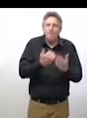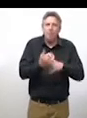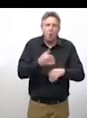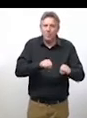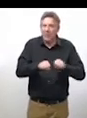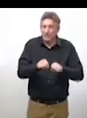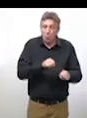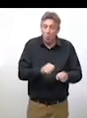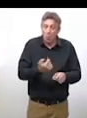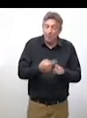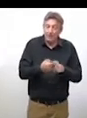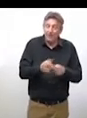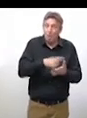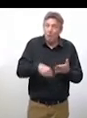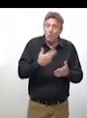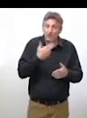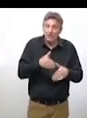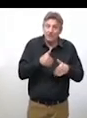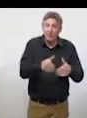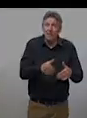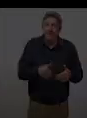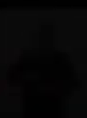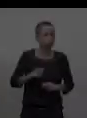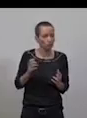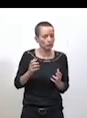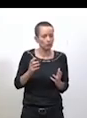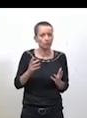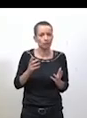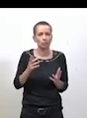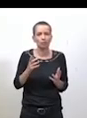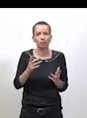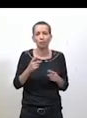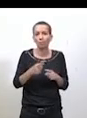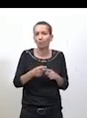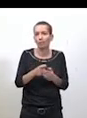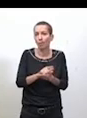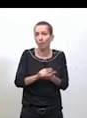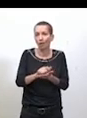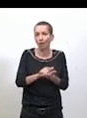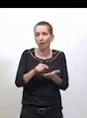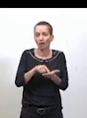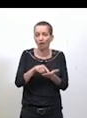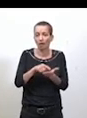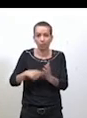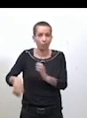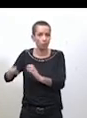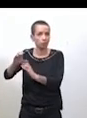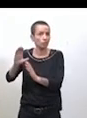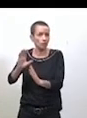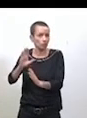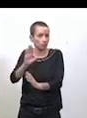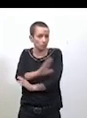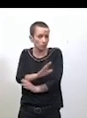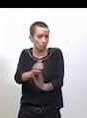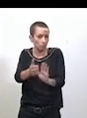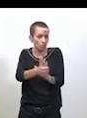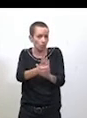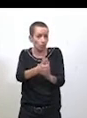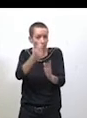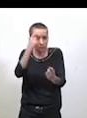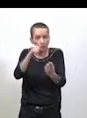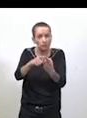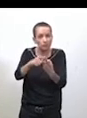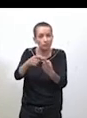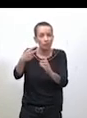qui soit sécurisé pour l'association et pour la ville. Les monnaies locales sont complémentaires par définition, elles n'ont pas pour objectif de